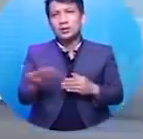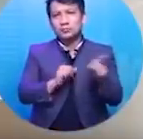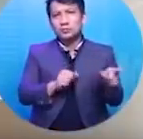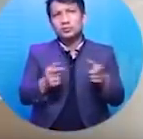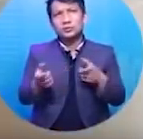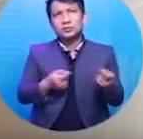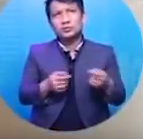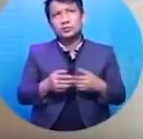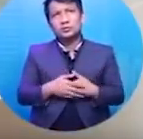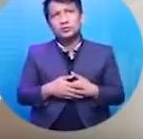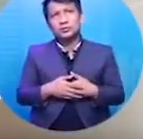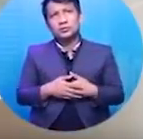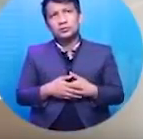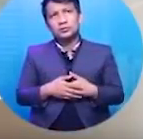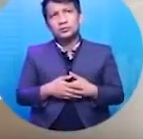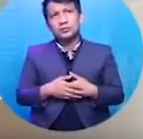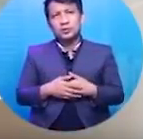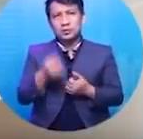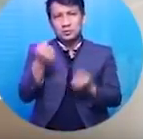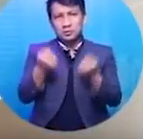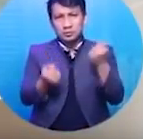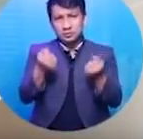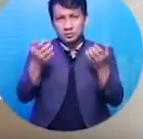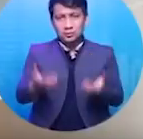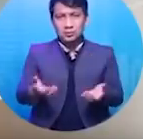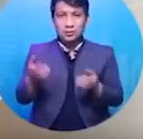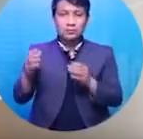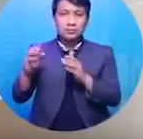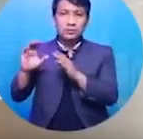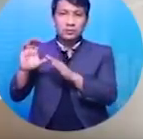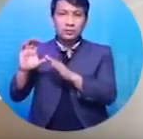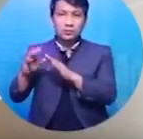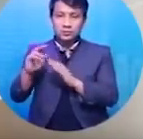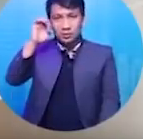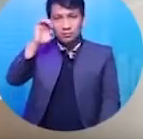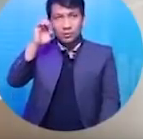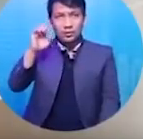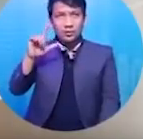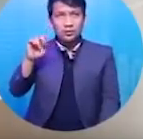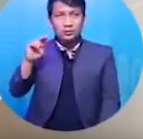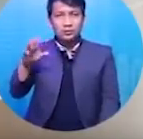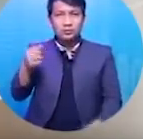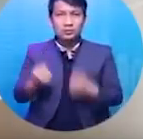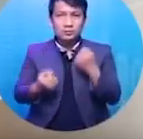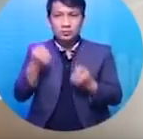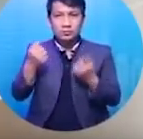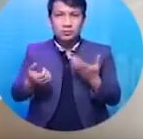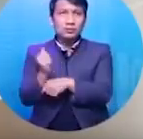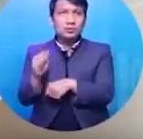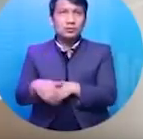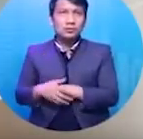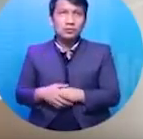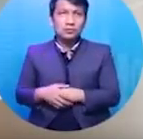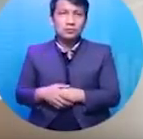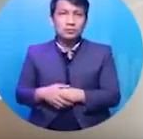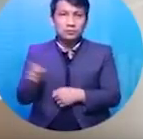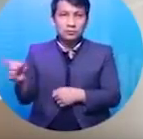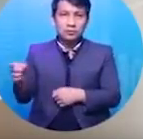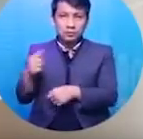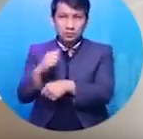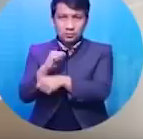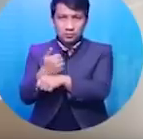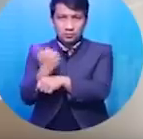niya? Ano po, sir, yan? Driver po sa munisipyo, sa MDRR po. Driver po ng ambulansya. Ambulansya pa